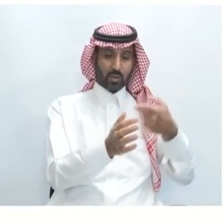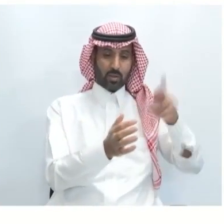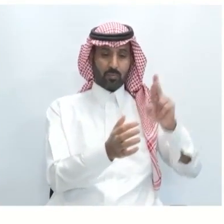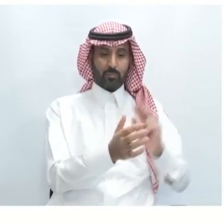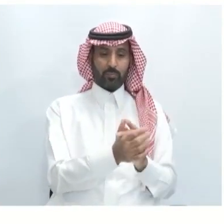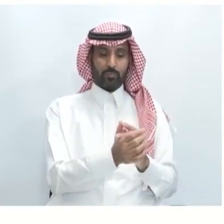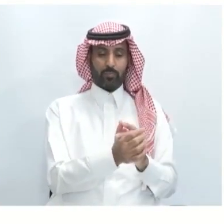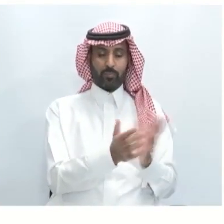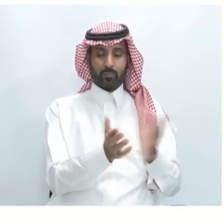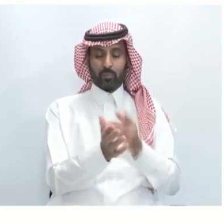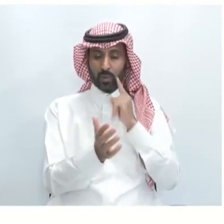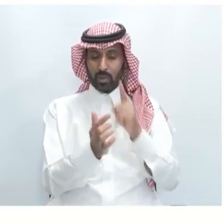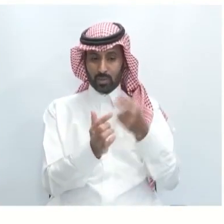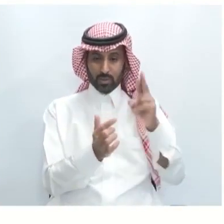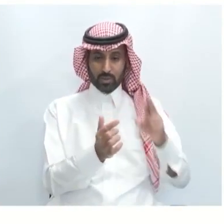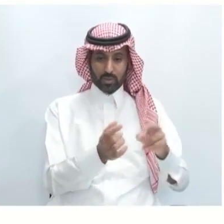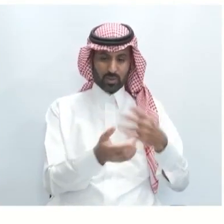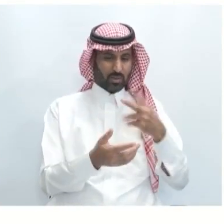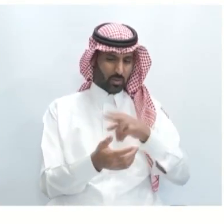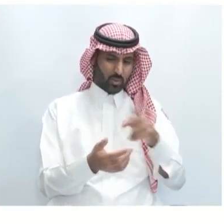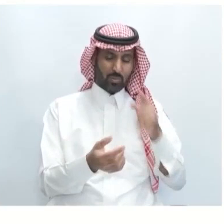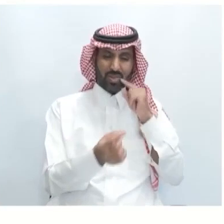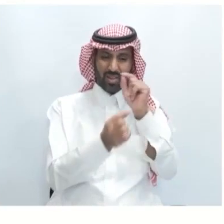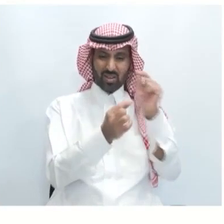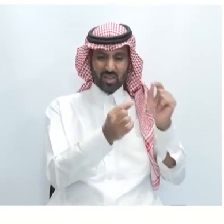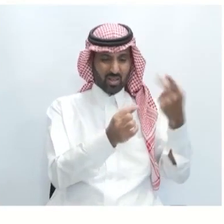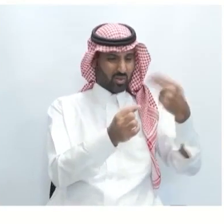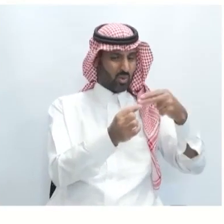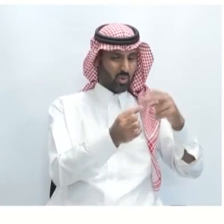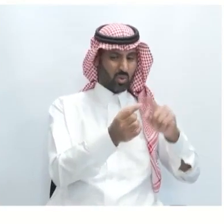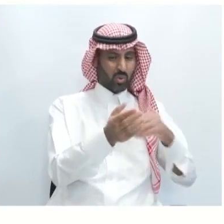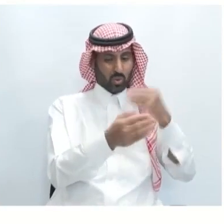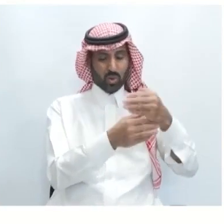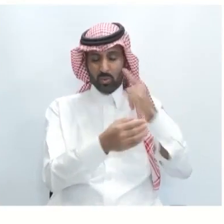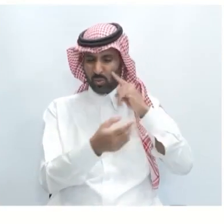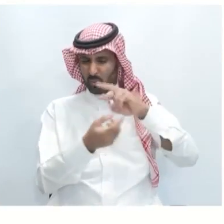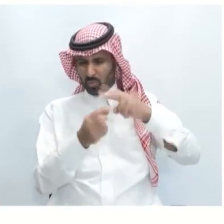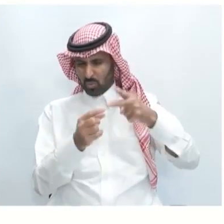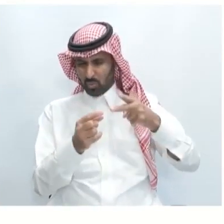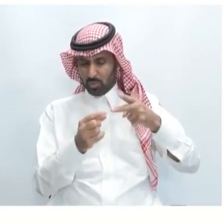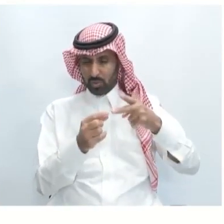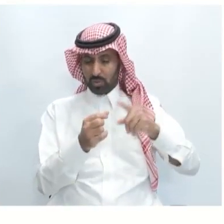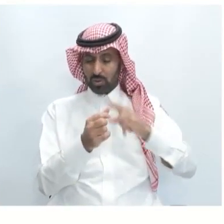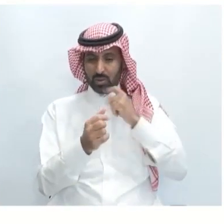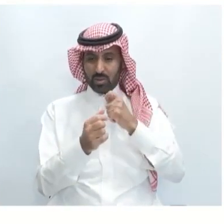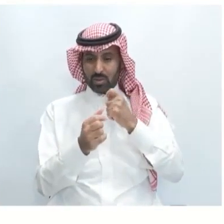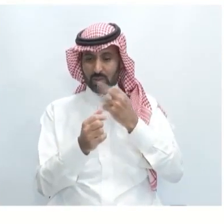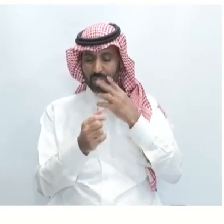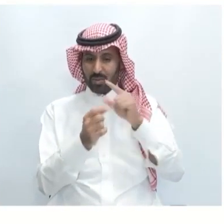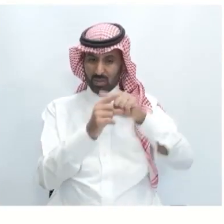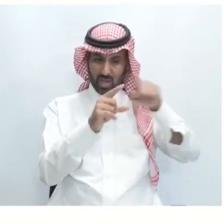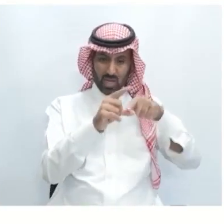الار السلسله الجانبيه تتفاوت من ذره هيدروجين واحده الى تركيب معقد ممكن ان يكون ذي